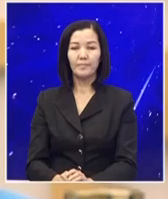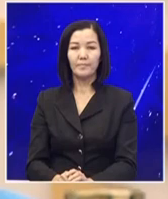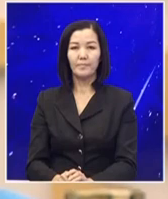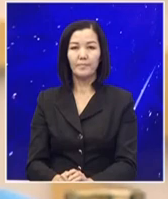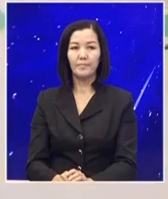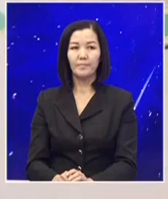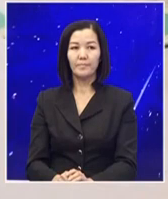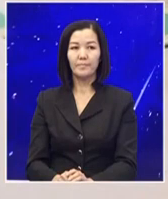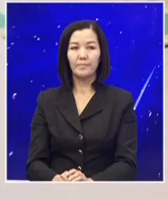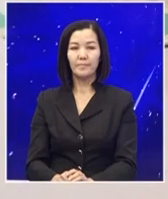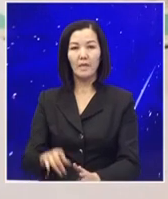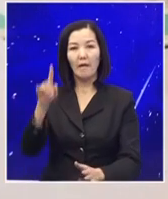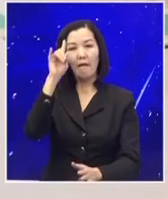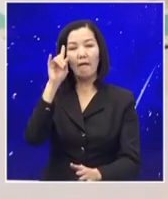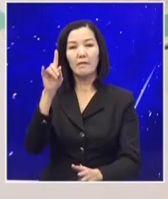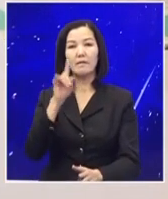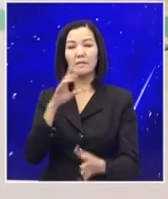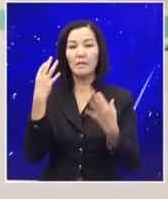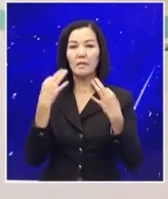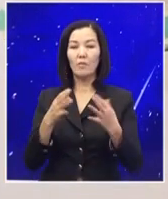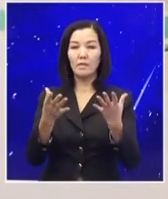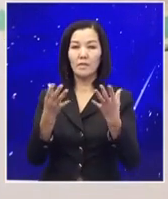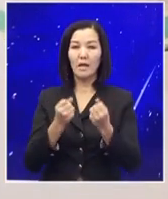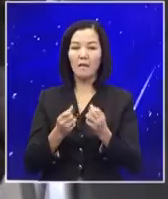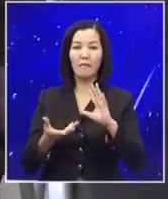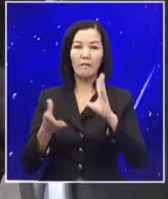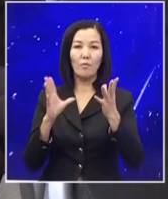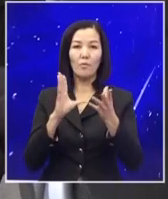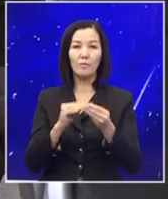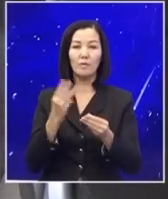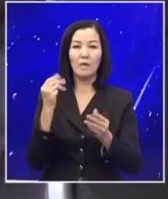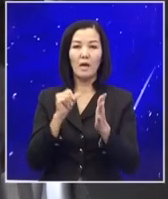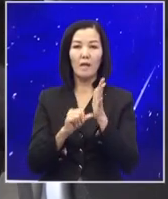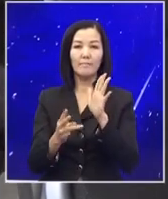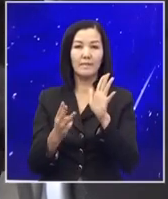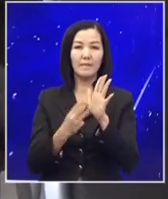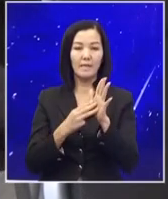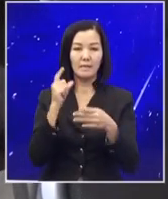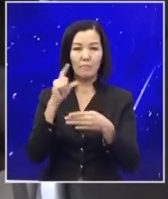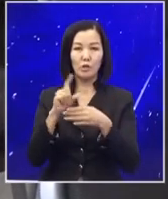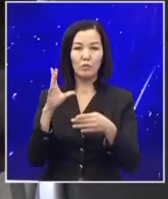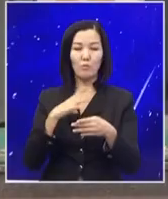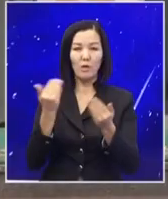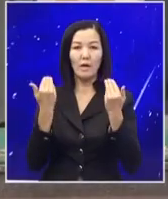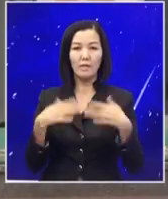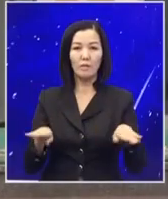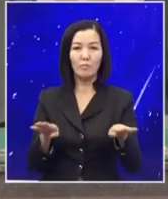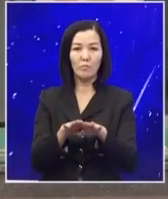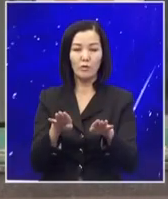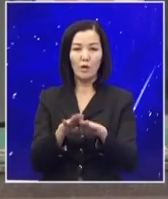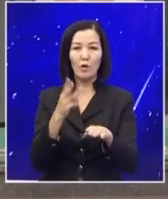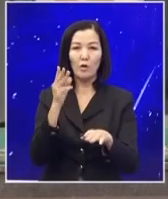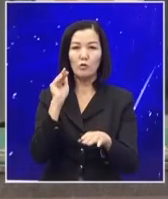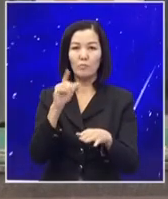Бисмиллахиррахманиррахим. Қазақстан тәуелсіздігін алған жылы ел аумағында тек 68 мешіт болған. Қазіргіні мұндай мінәжәт орны